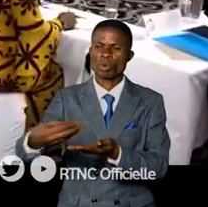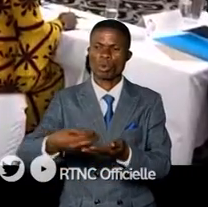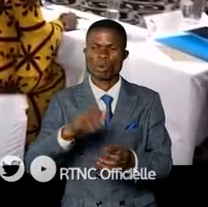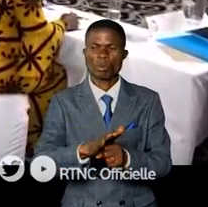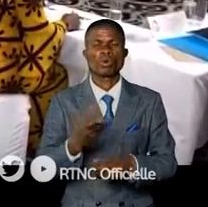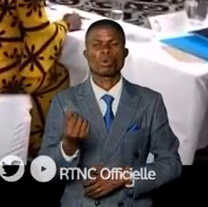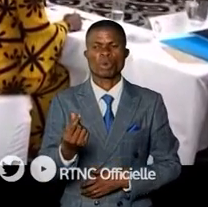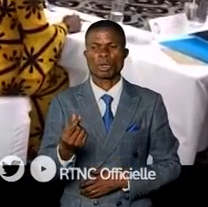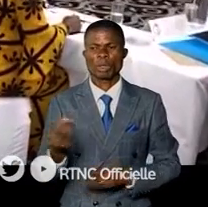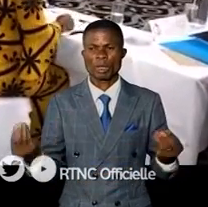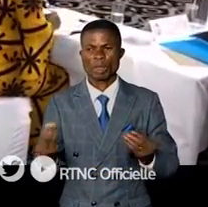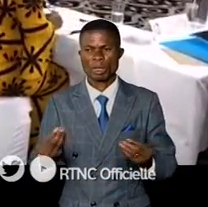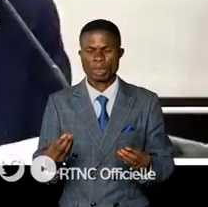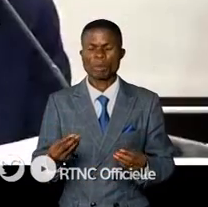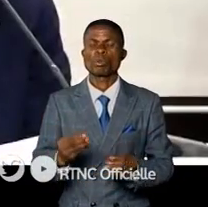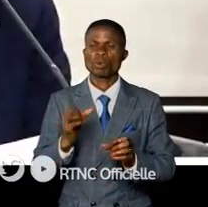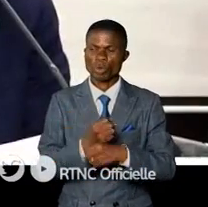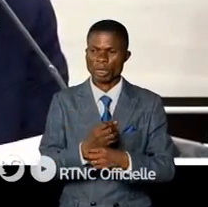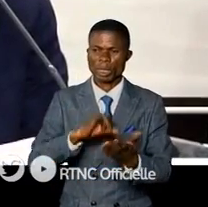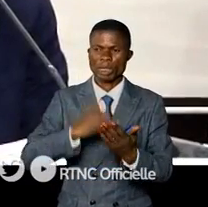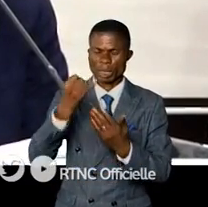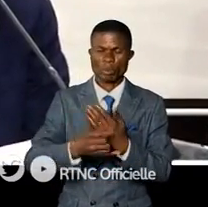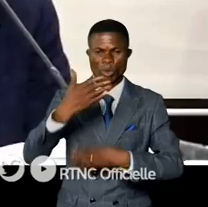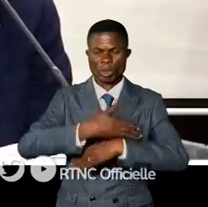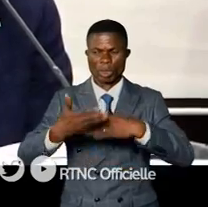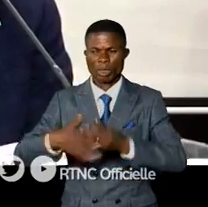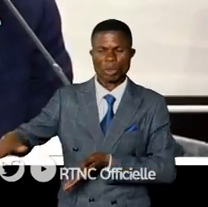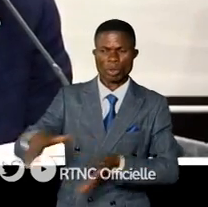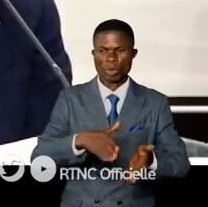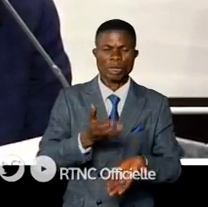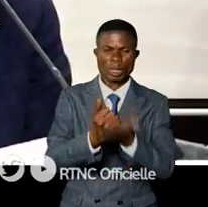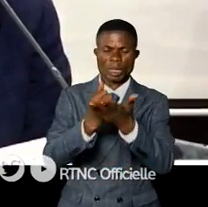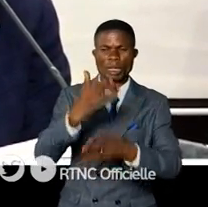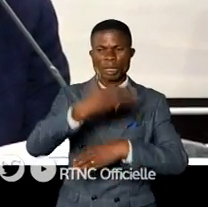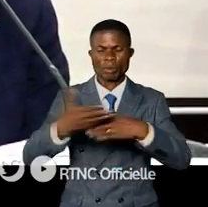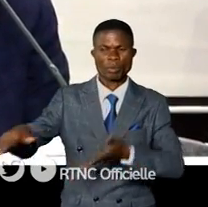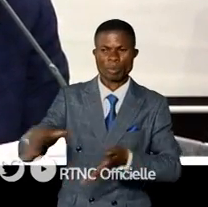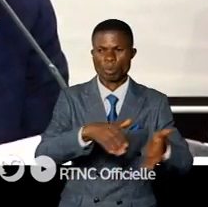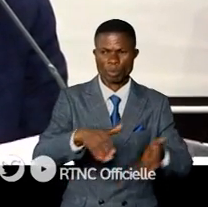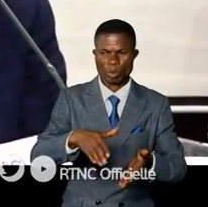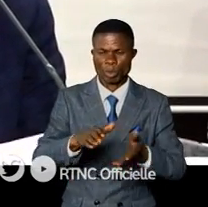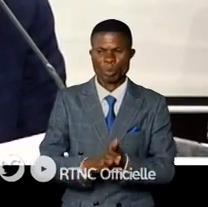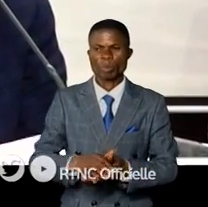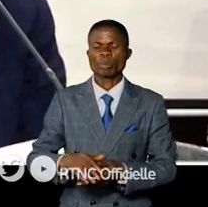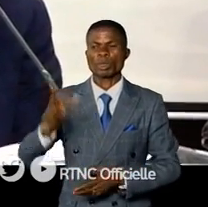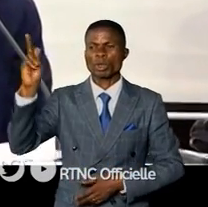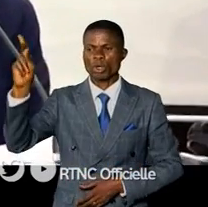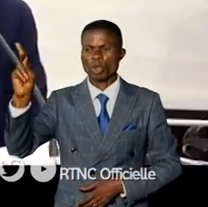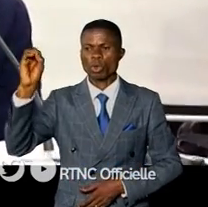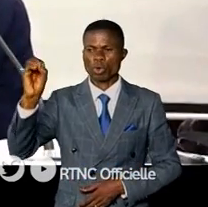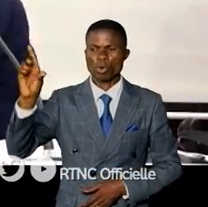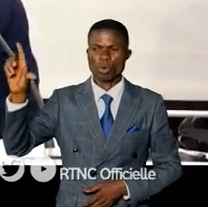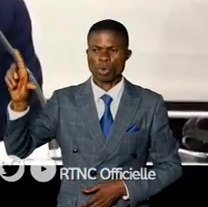partenaires pour la mise en place d'une concession routière permettant de construire la route reliant Kolwezi à